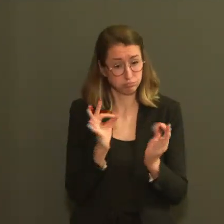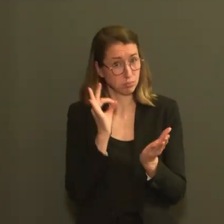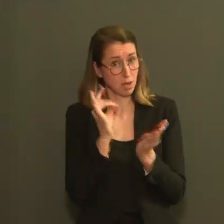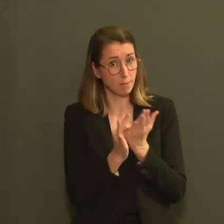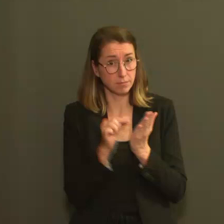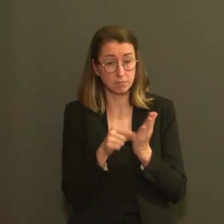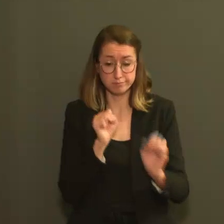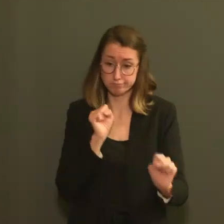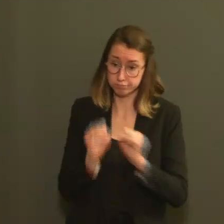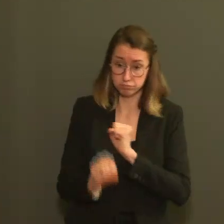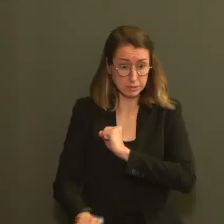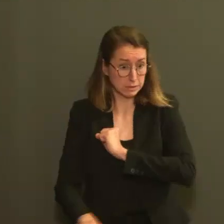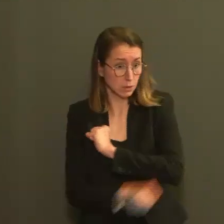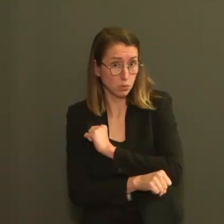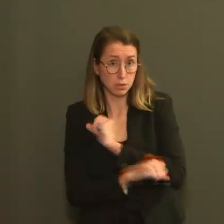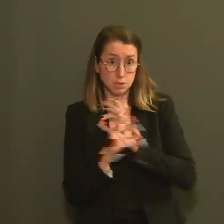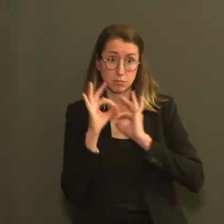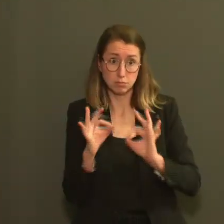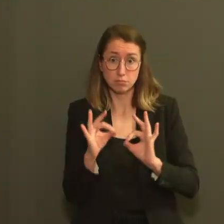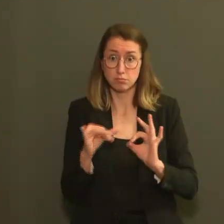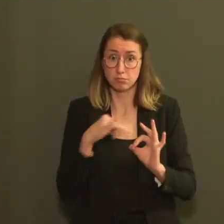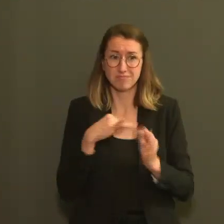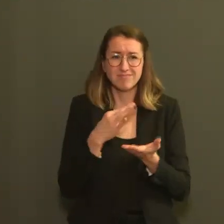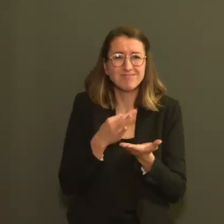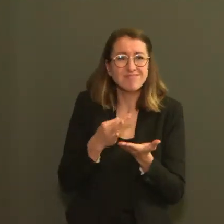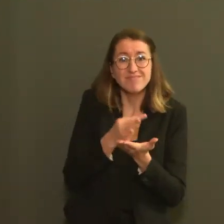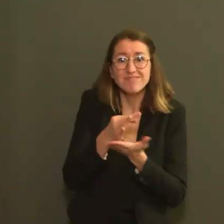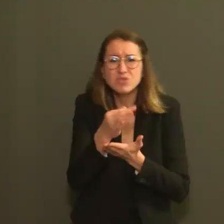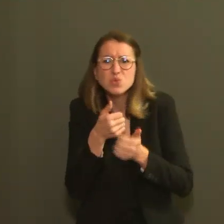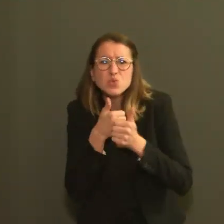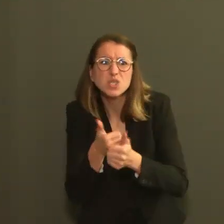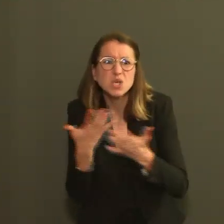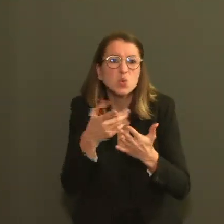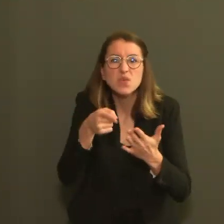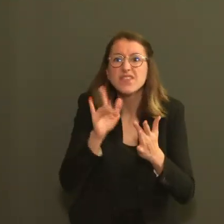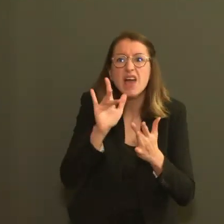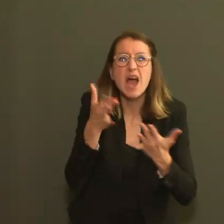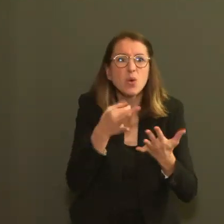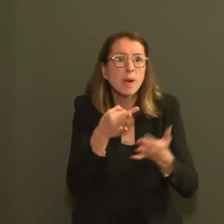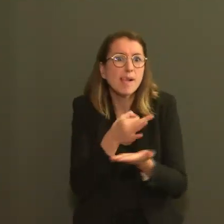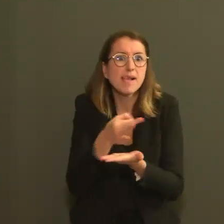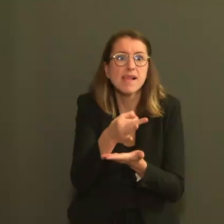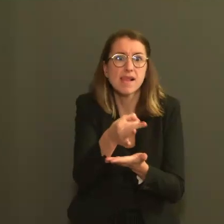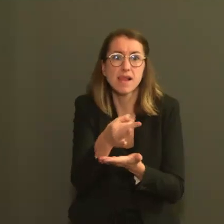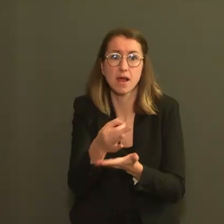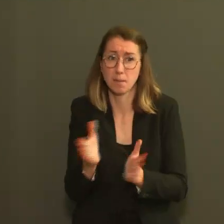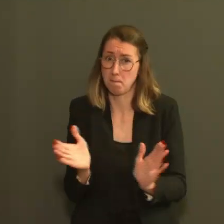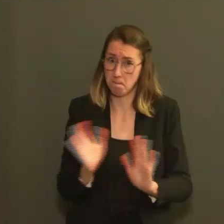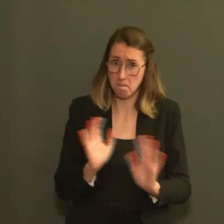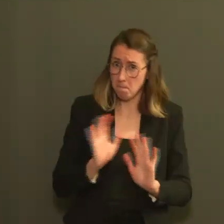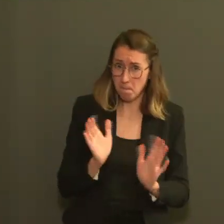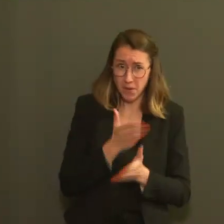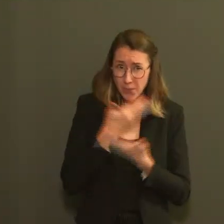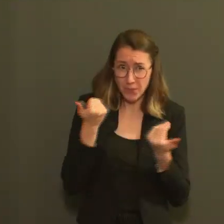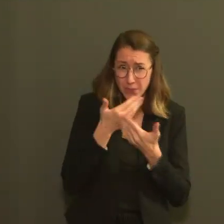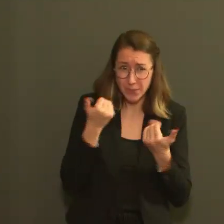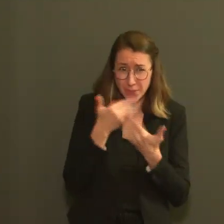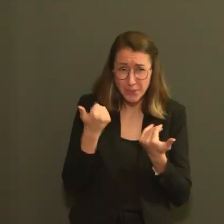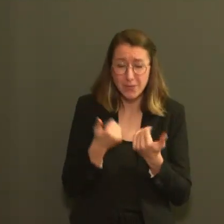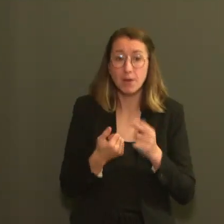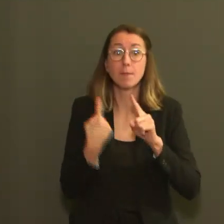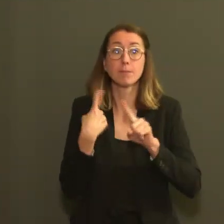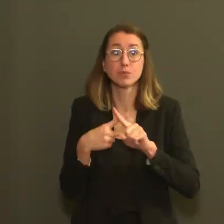par géolocalisation, vous n'êtes pas suivi. Cette app n'utilise pas et n'a pas besoin non plus de vos coordonnées personnelles.